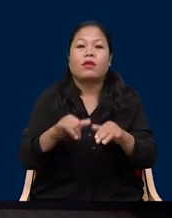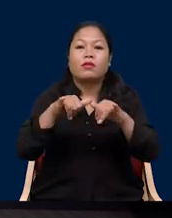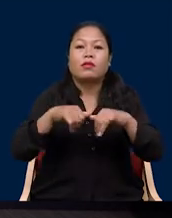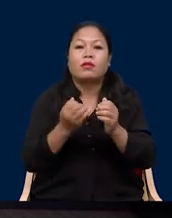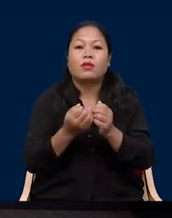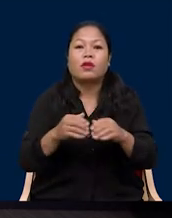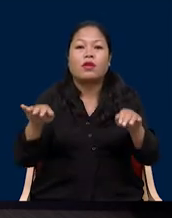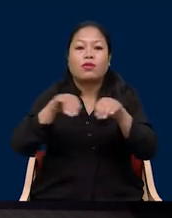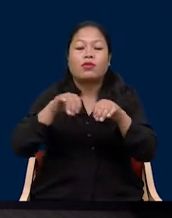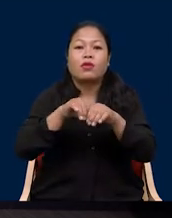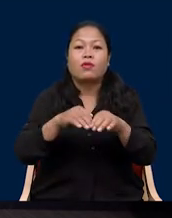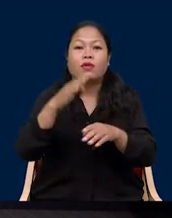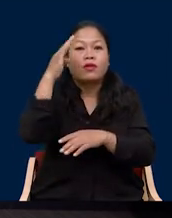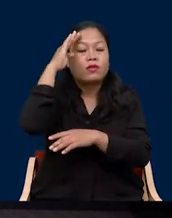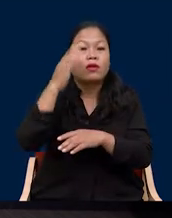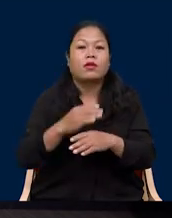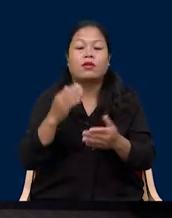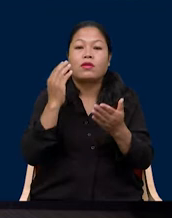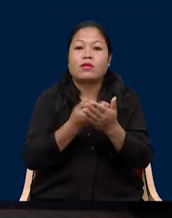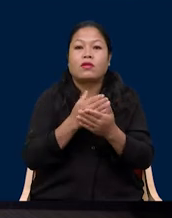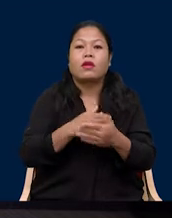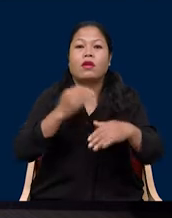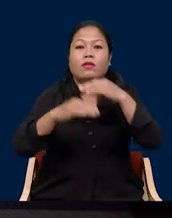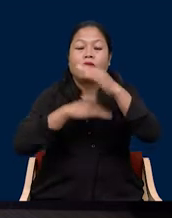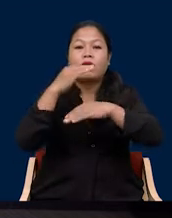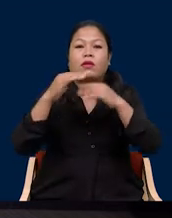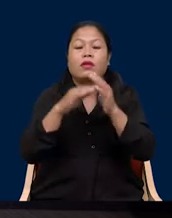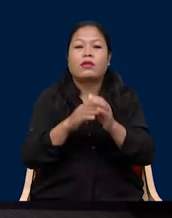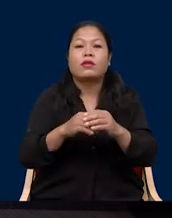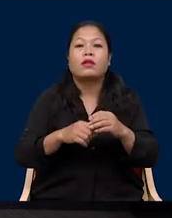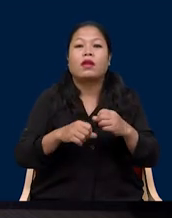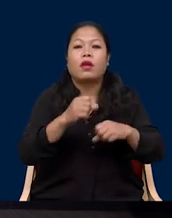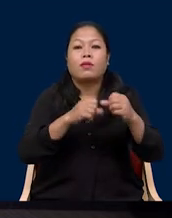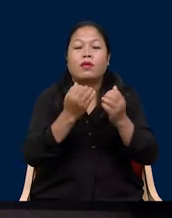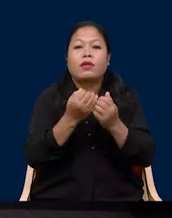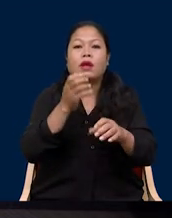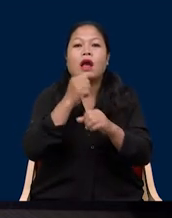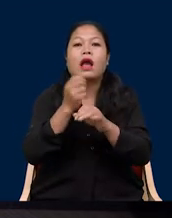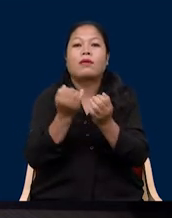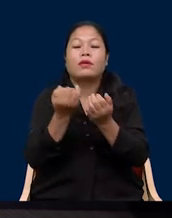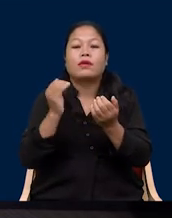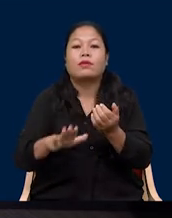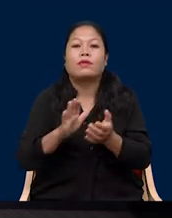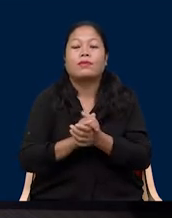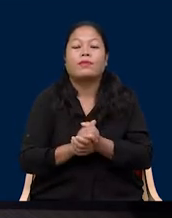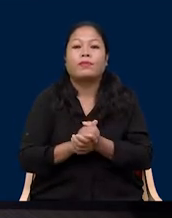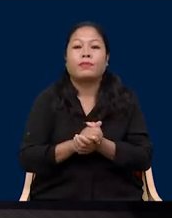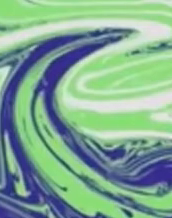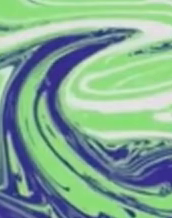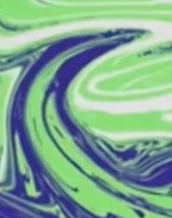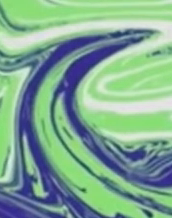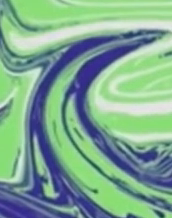तय गरेको छ र उसले सम्बन्धित सरकारी संस्था र विकास साझेदारसँग प्रक्रियागत रूपमा काम गरिरहेको